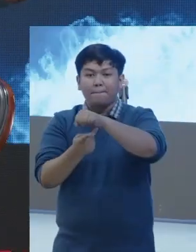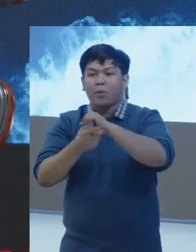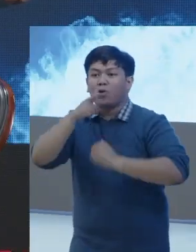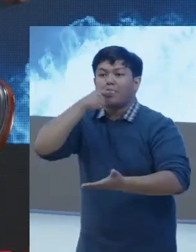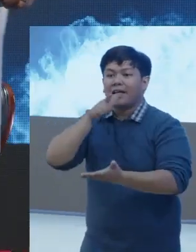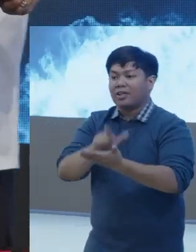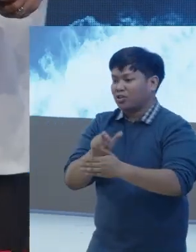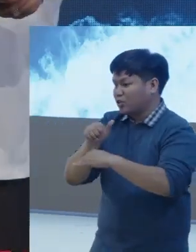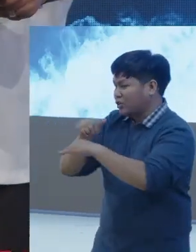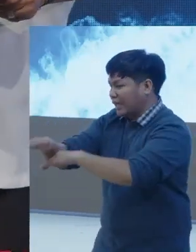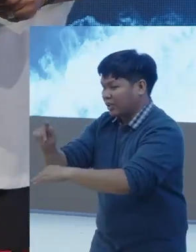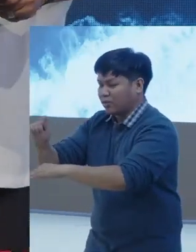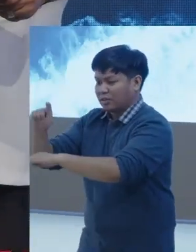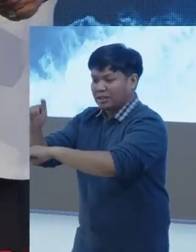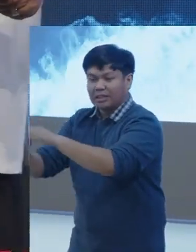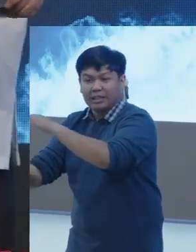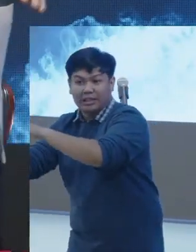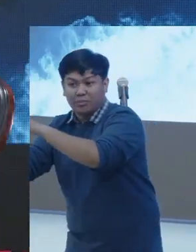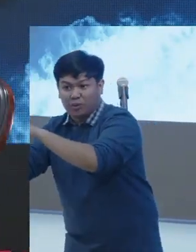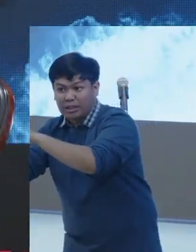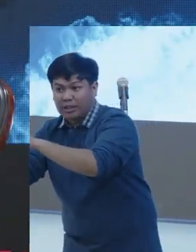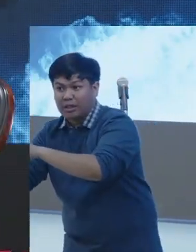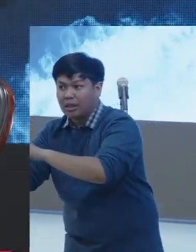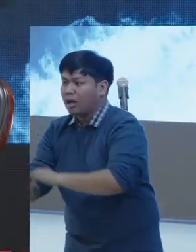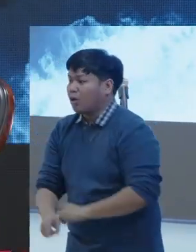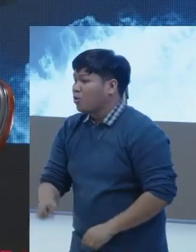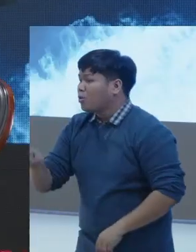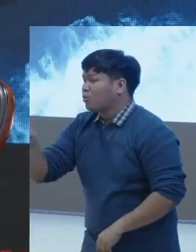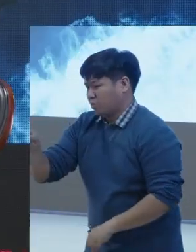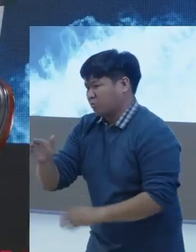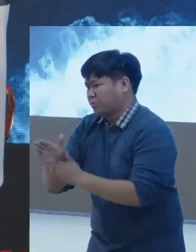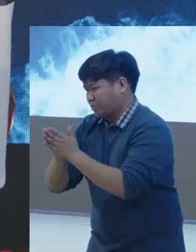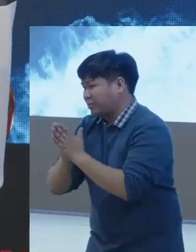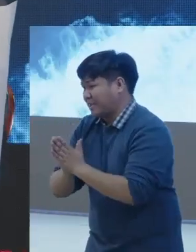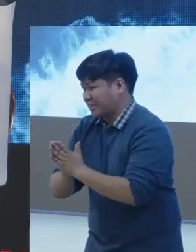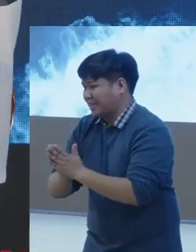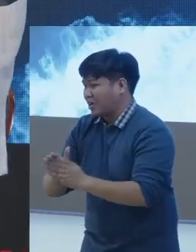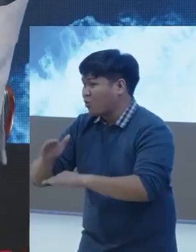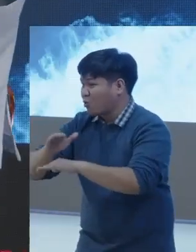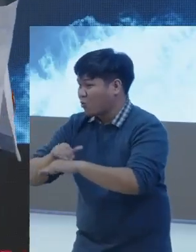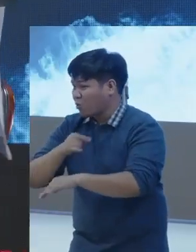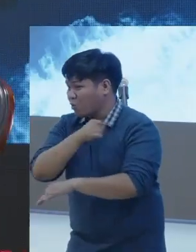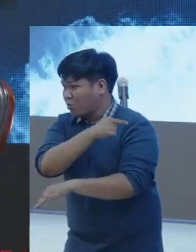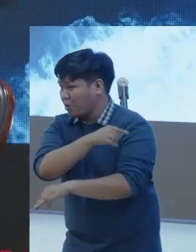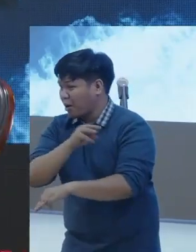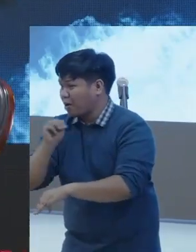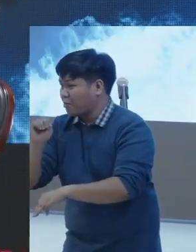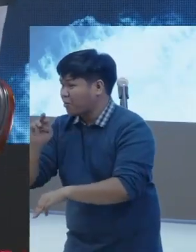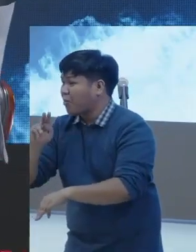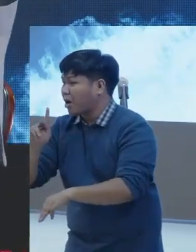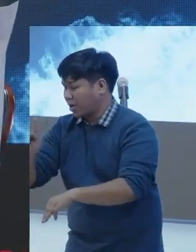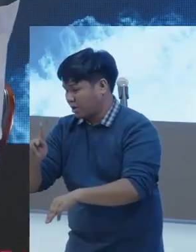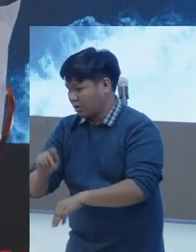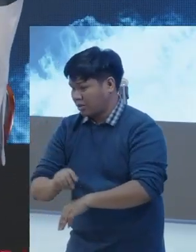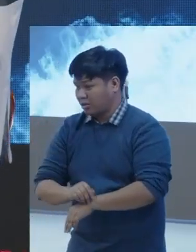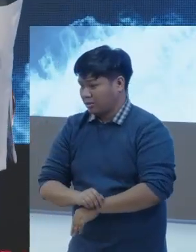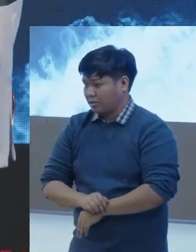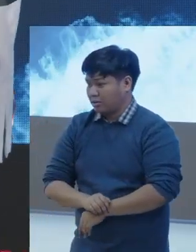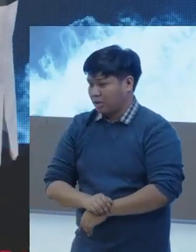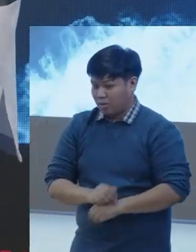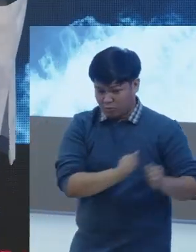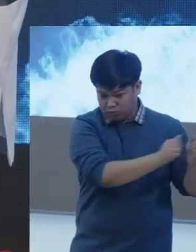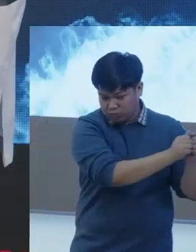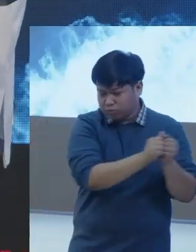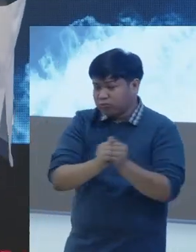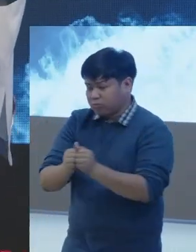Yan po ang pagbabago na hinahanap ng Diyos. Hindi yung panandaliang saglit na panahon lamang, kundi hindi yung bugso